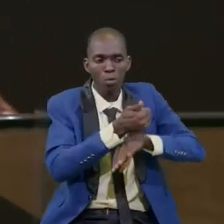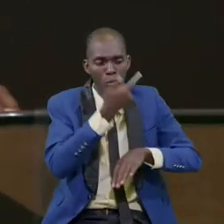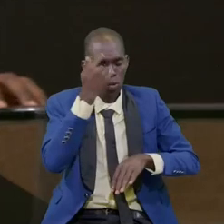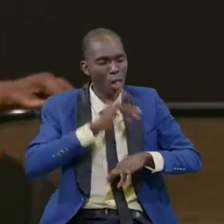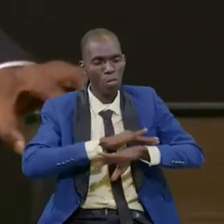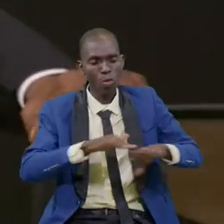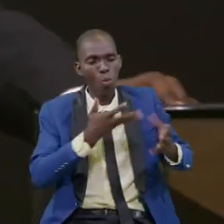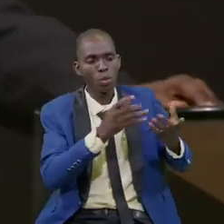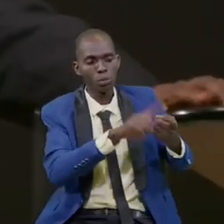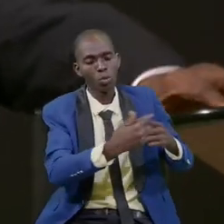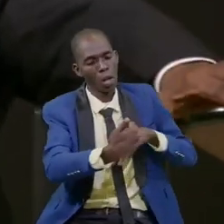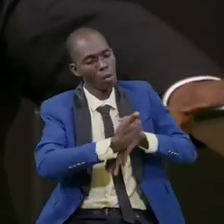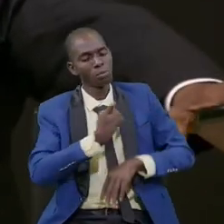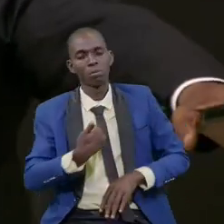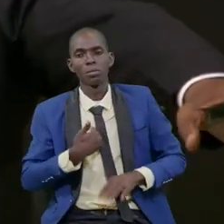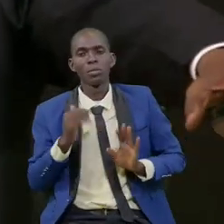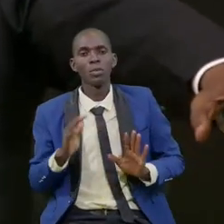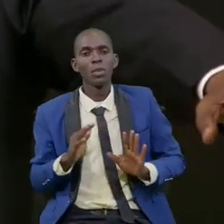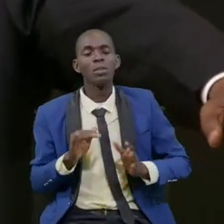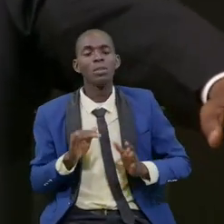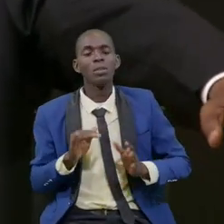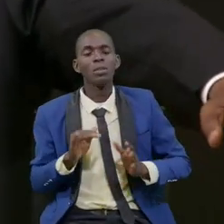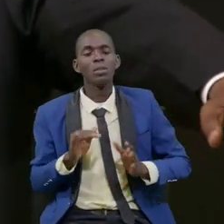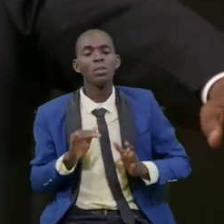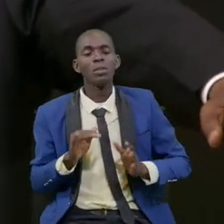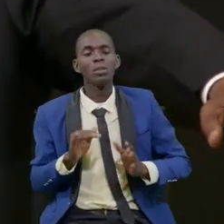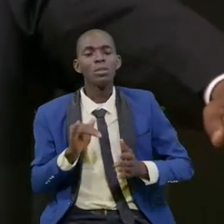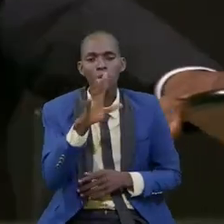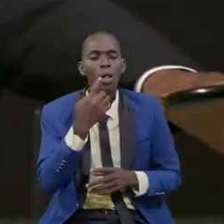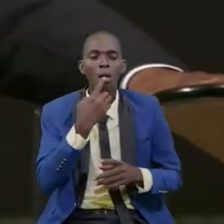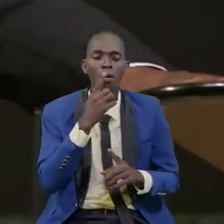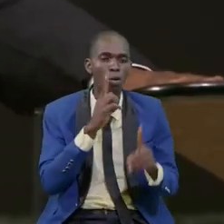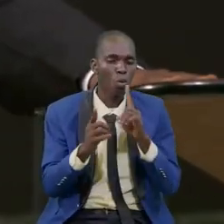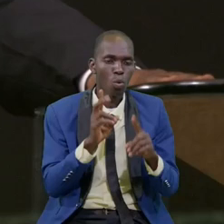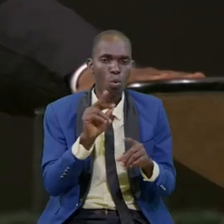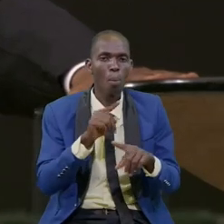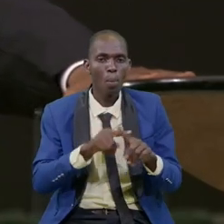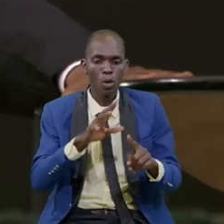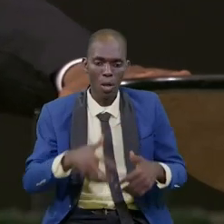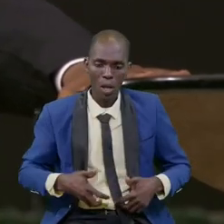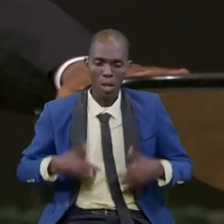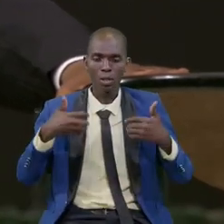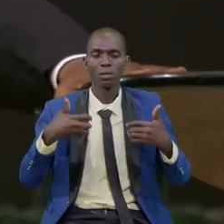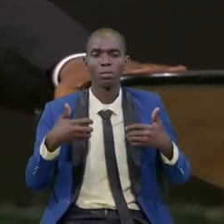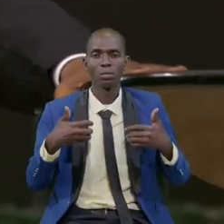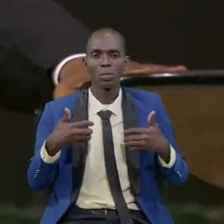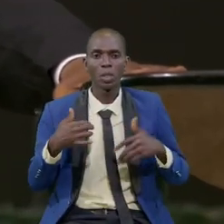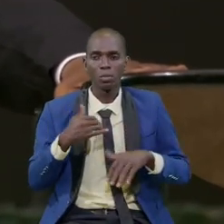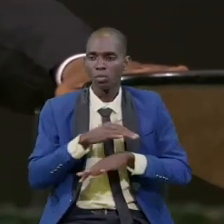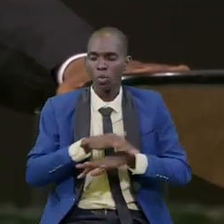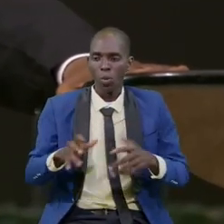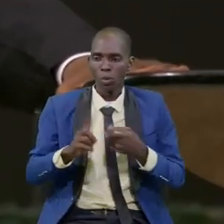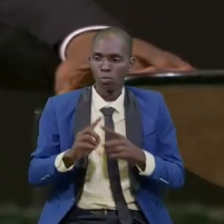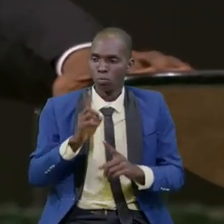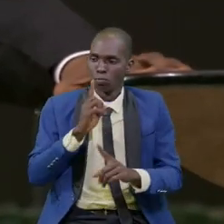Pas seulement la parole, pas seulement la langue, le tempérament qui accompagne la parole.